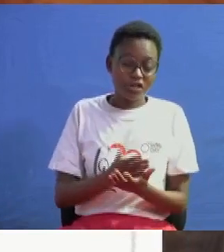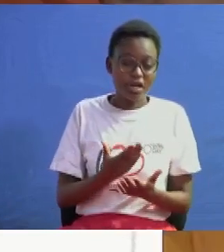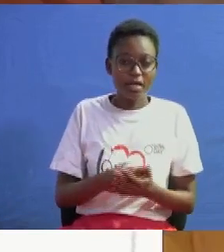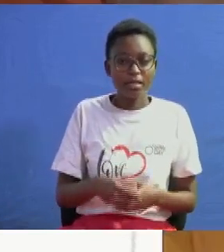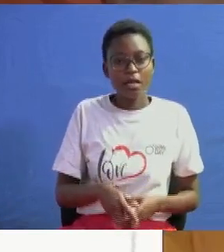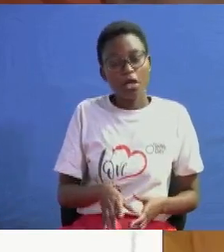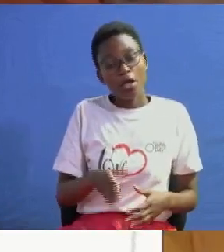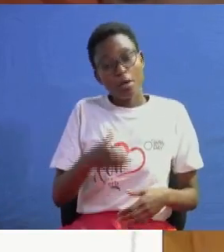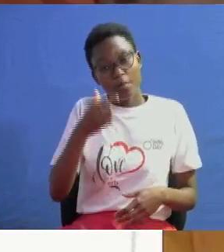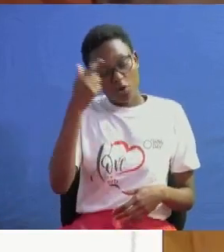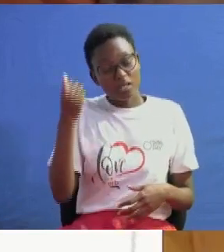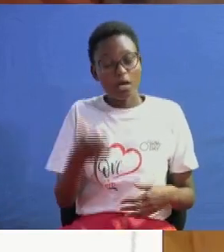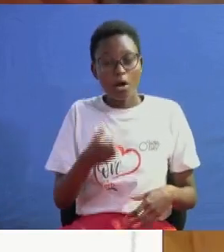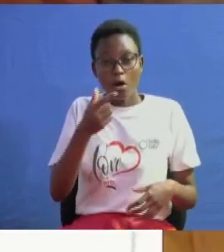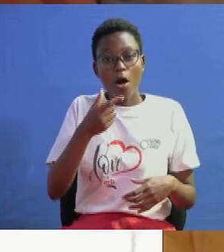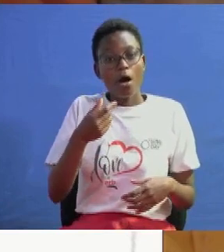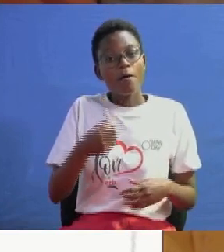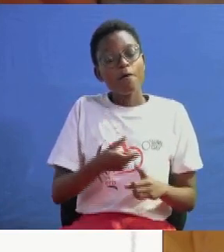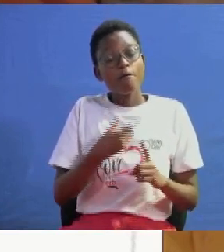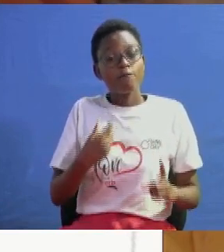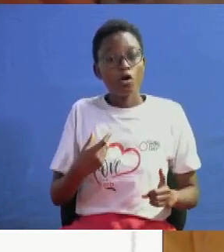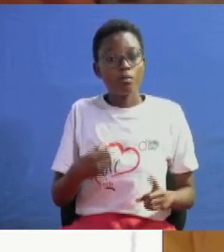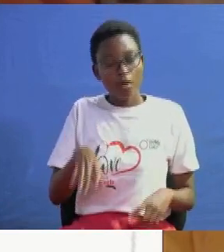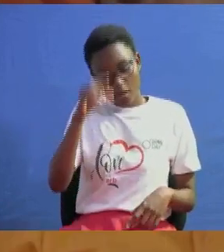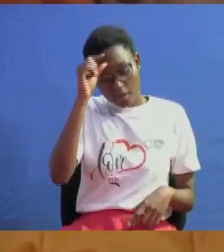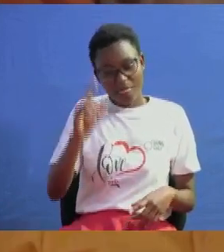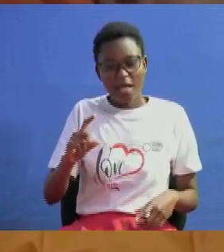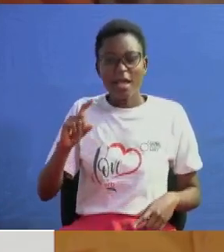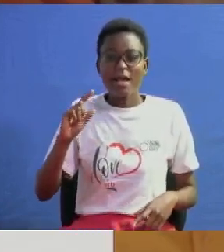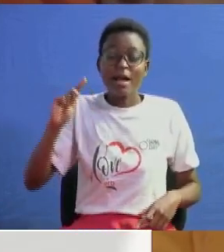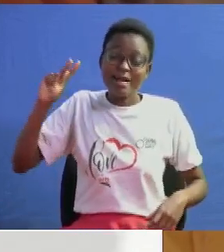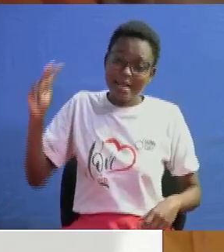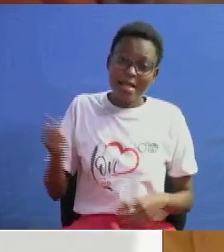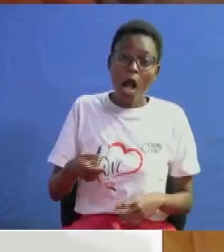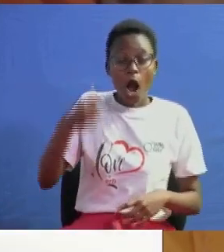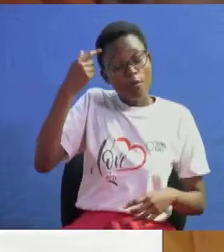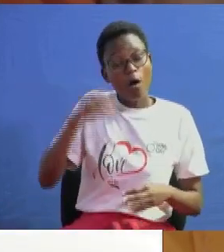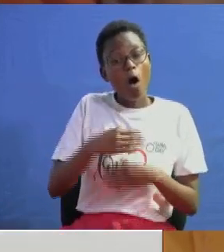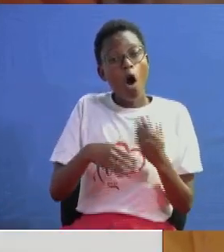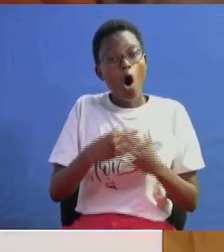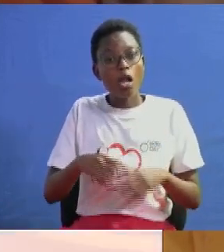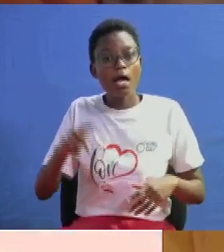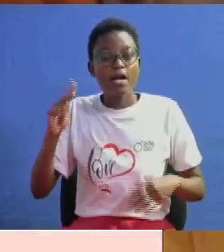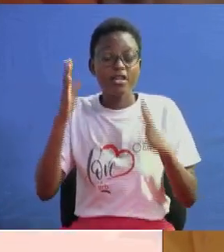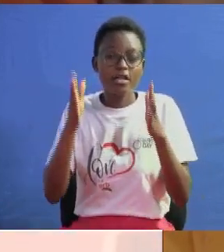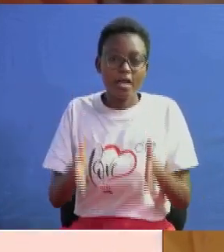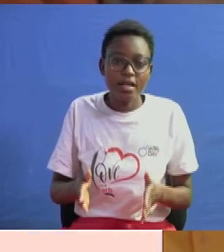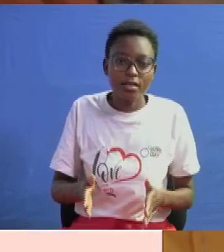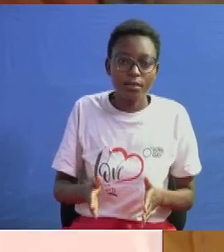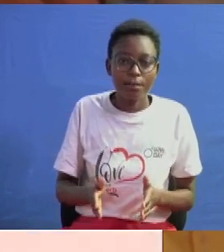kelele inatokea. Sisi tunasema Kenya ni ya Wakenya wote. Hakuna Mkenya kubaguliwa ndani ya